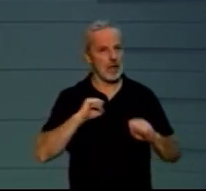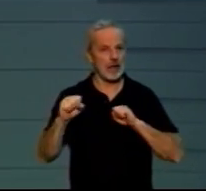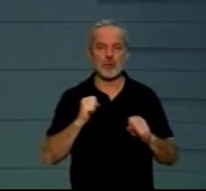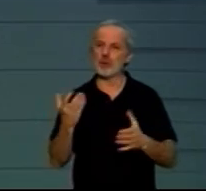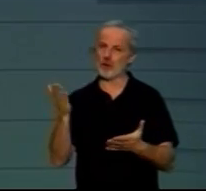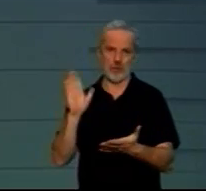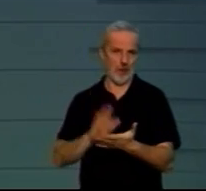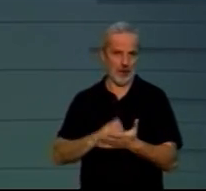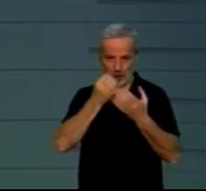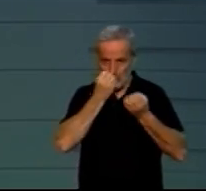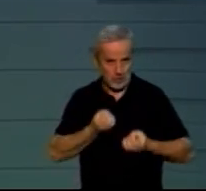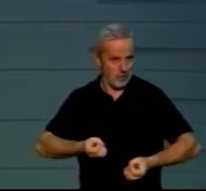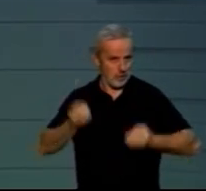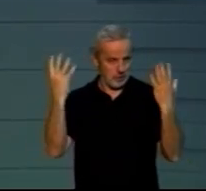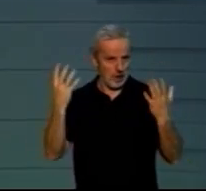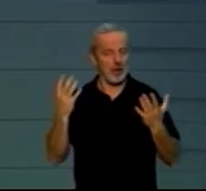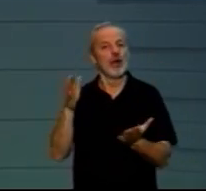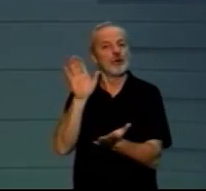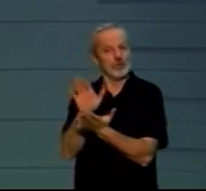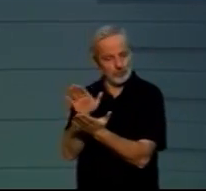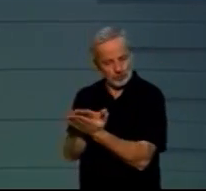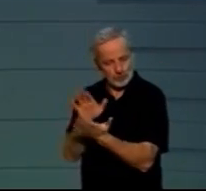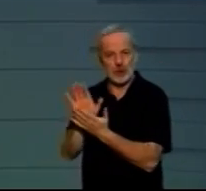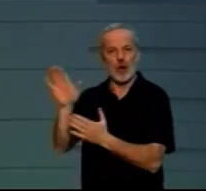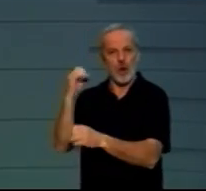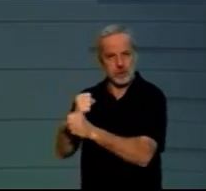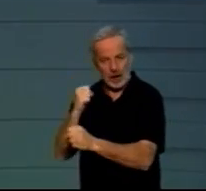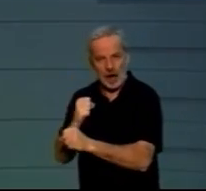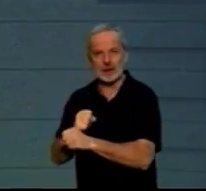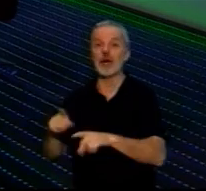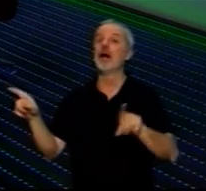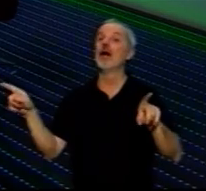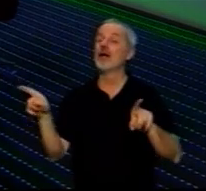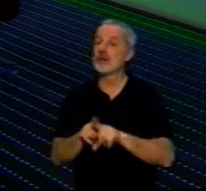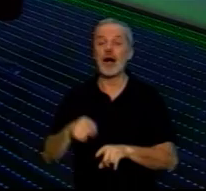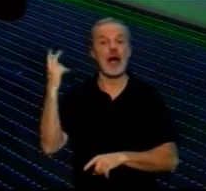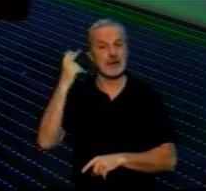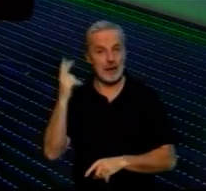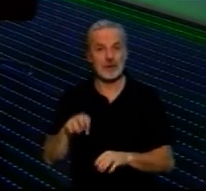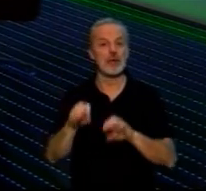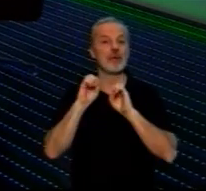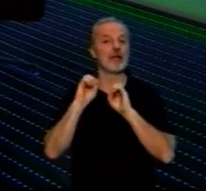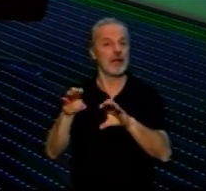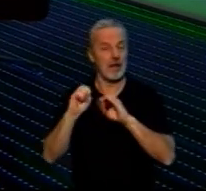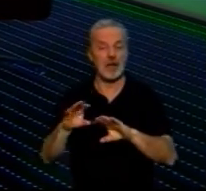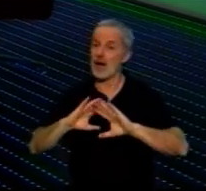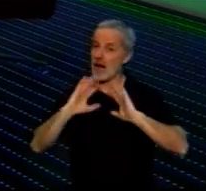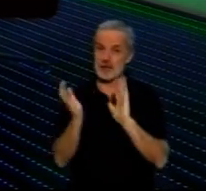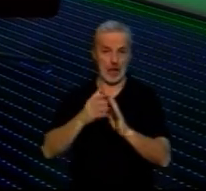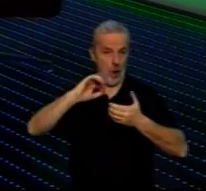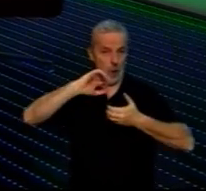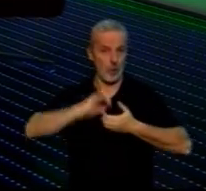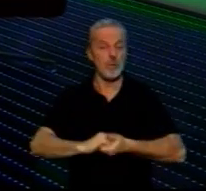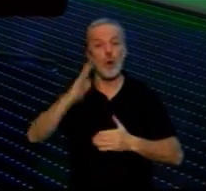úspěch získal a je to ocenění práce jak Jirky, tak samozřejmě jeho trenéra a celého klubu Dukla